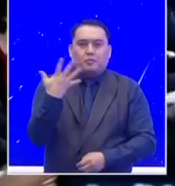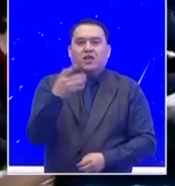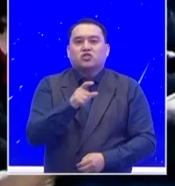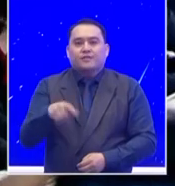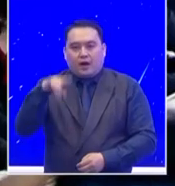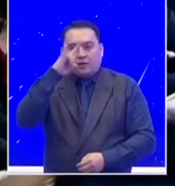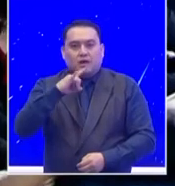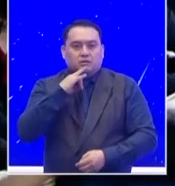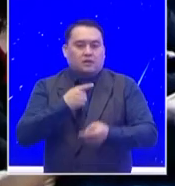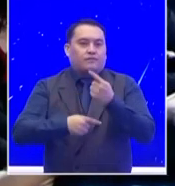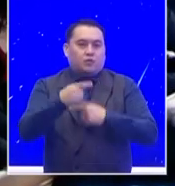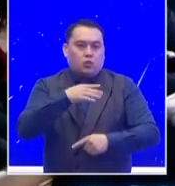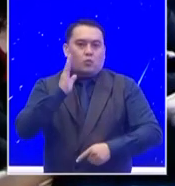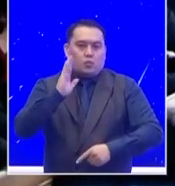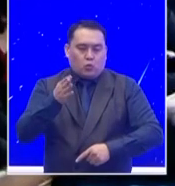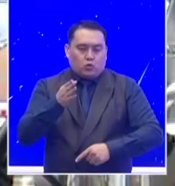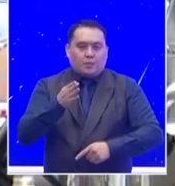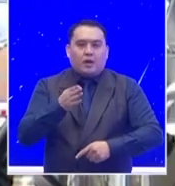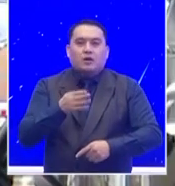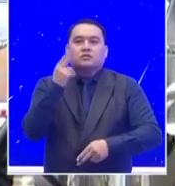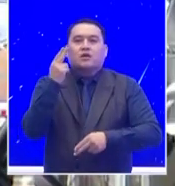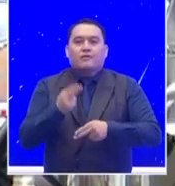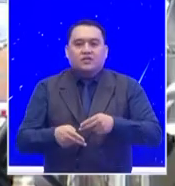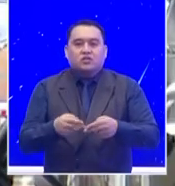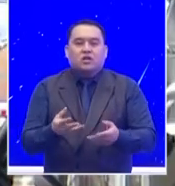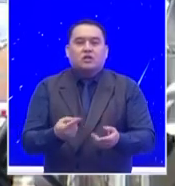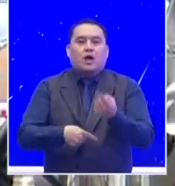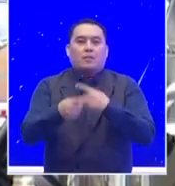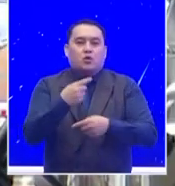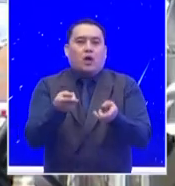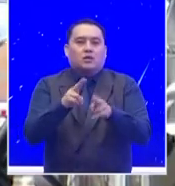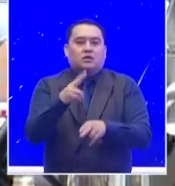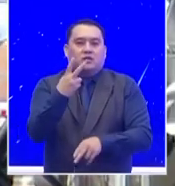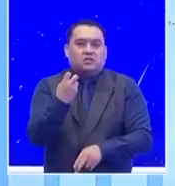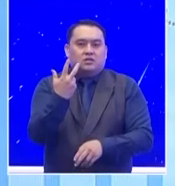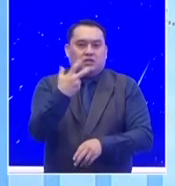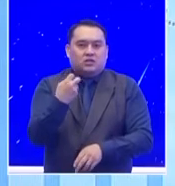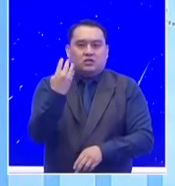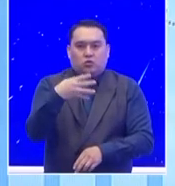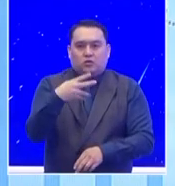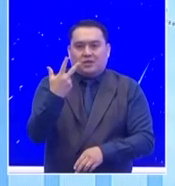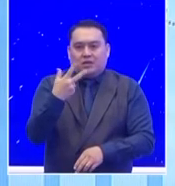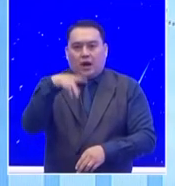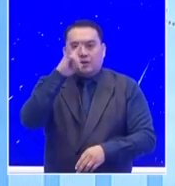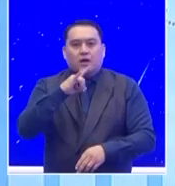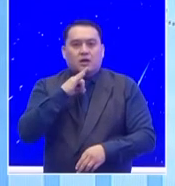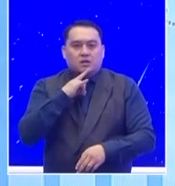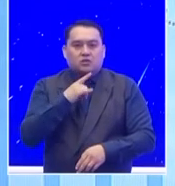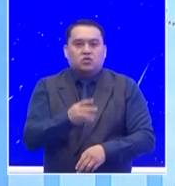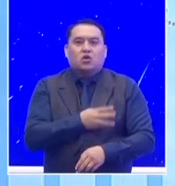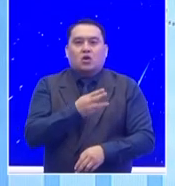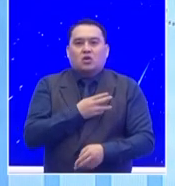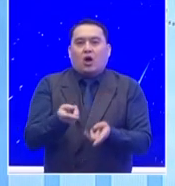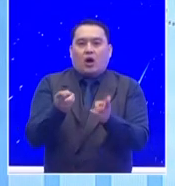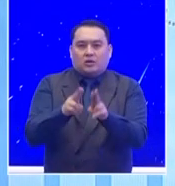граждан Республики Казахстан. По завершению эвакуации на территории останутся 343 казахстанца, которые изъявили